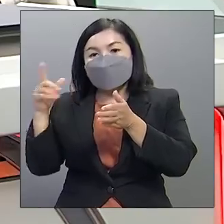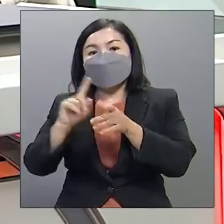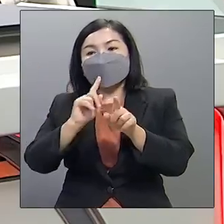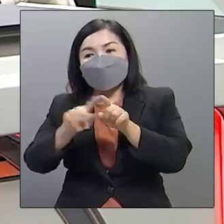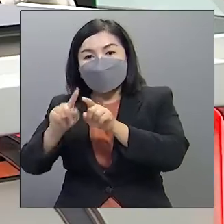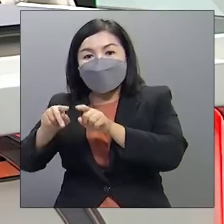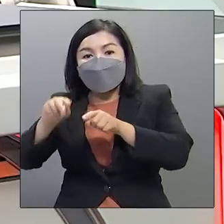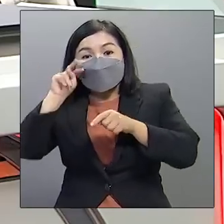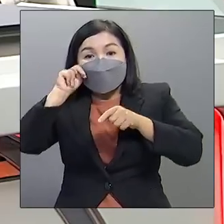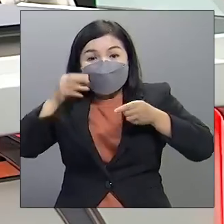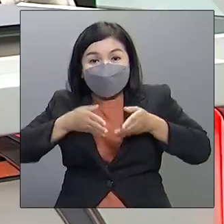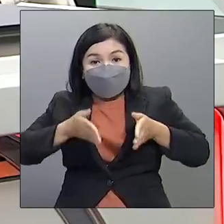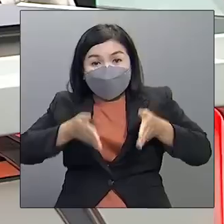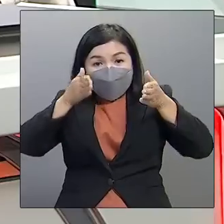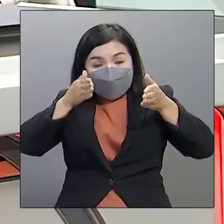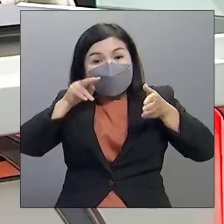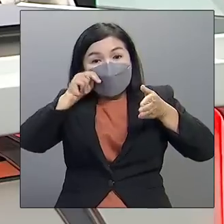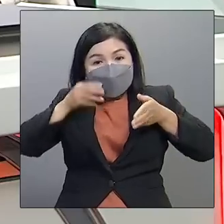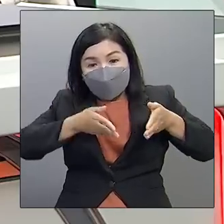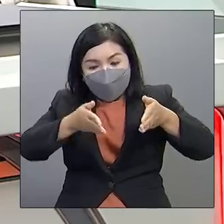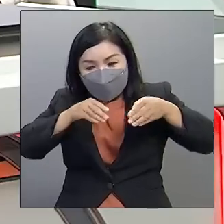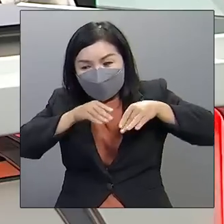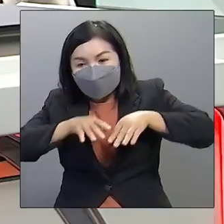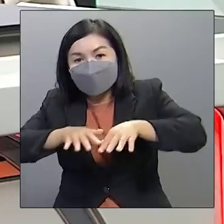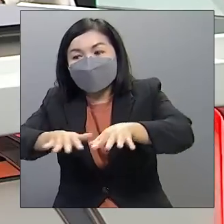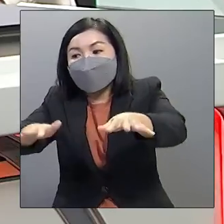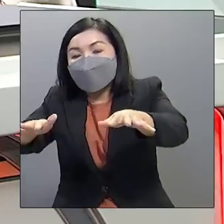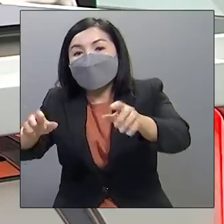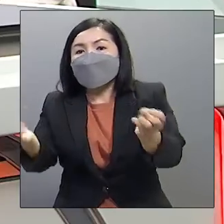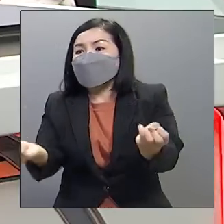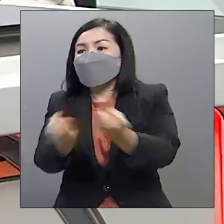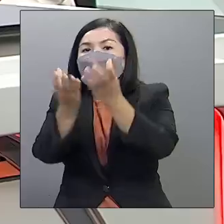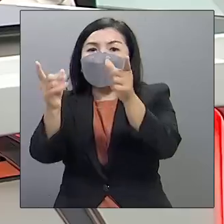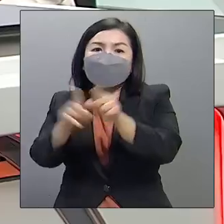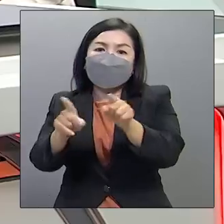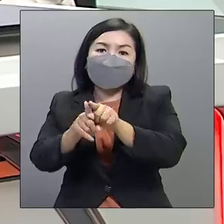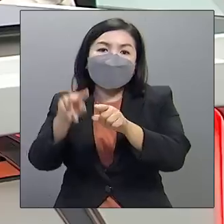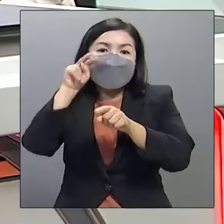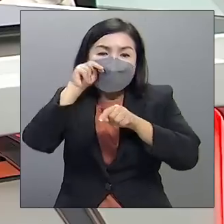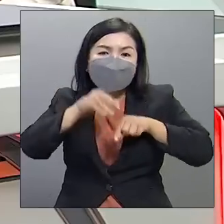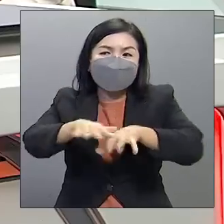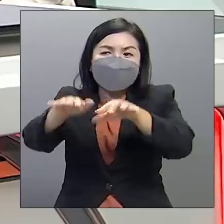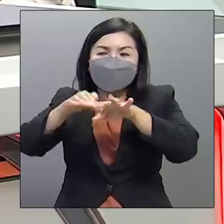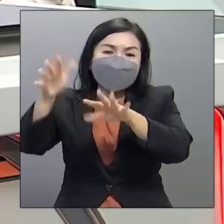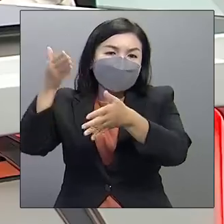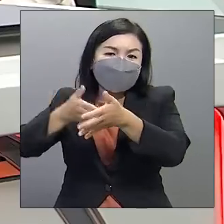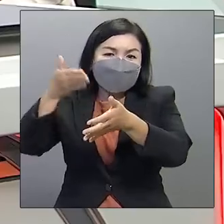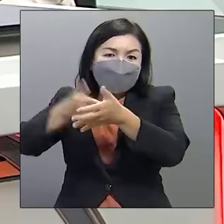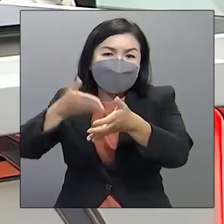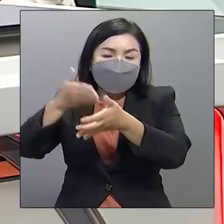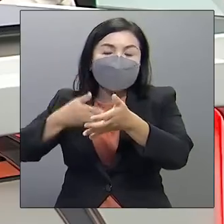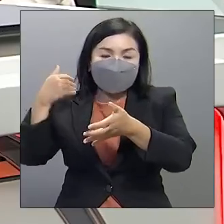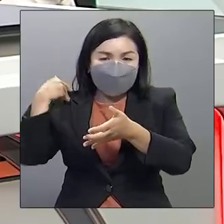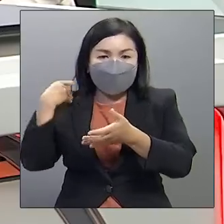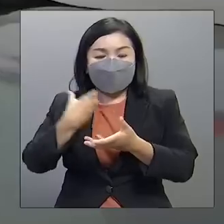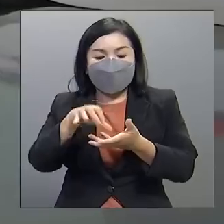ย่อยที่จะผันน้ำลงไปคลองสายหลักเนี่ยปรากฏว่าหลายแห่งก็มีอุปสรรคในการผันน้ำนะคะเราจะไปติดตามจากคุณพัทราพรตั้นงาม